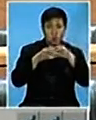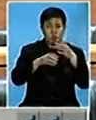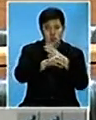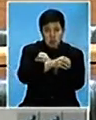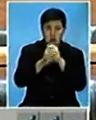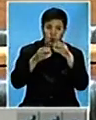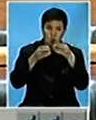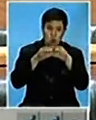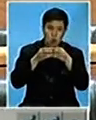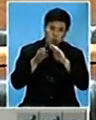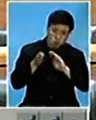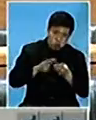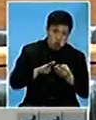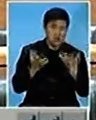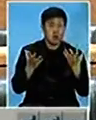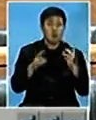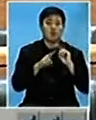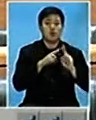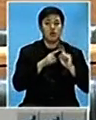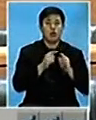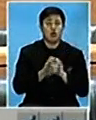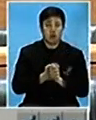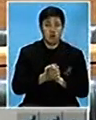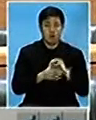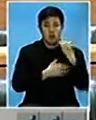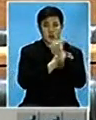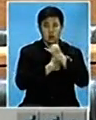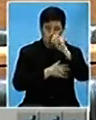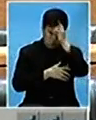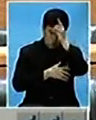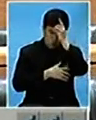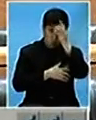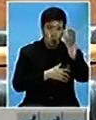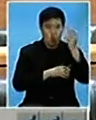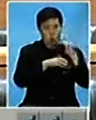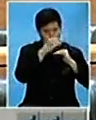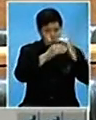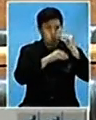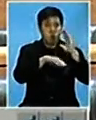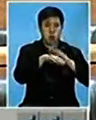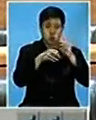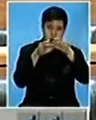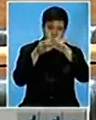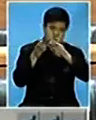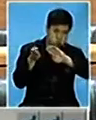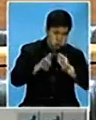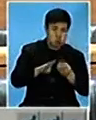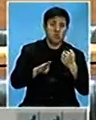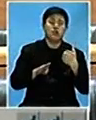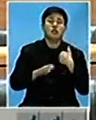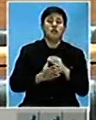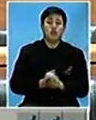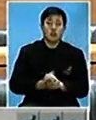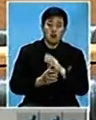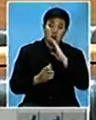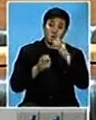การเมืองท่านประธานที่เคารพครับเยอรมันเป็นประเทศที่เจริญแล้วครับเขายังยุบพรรคเลยครับถ้าพรร